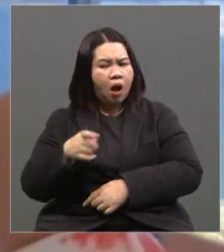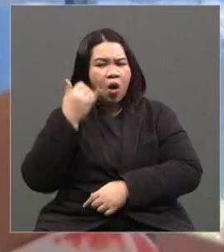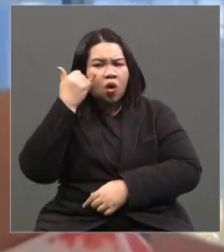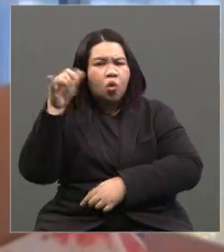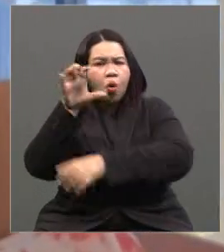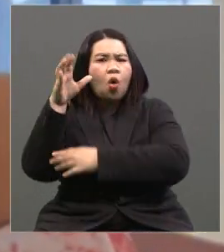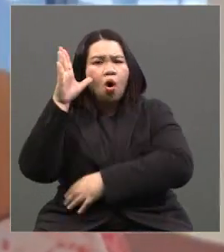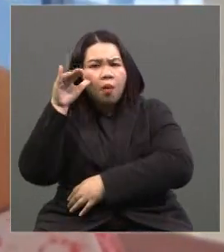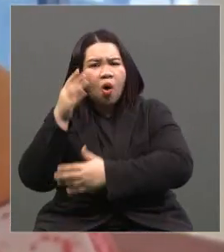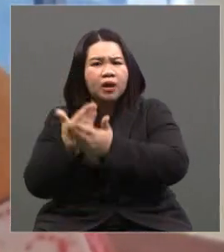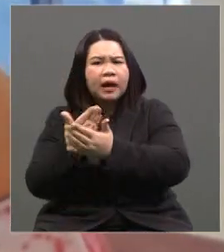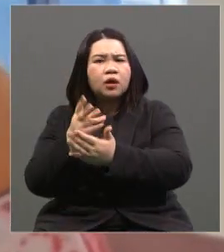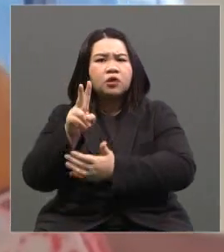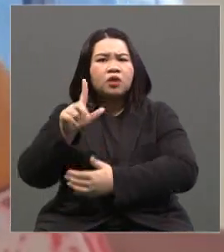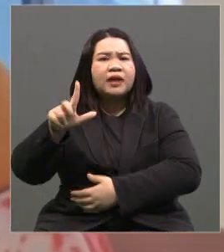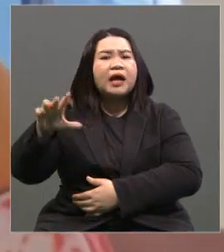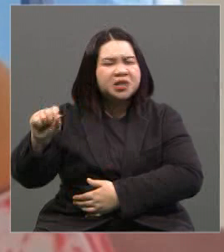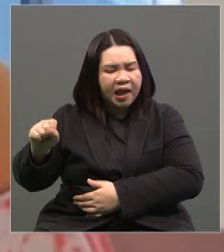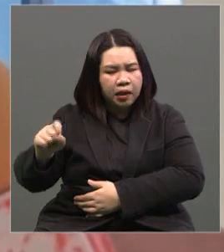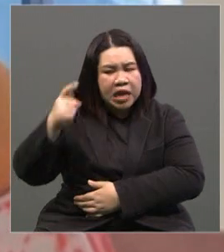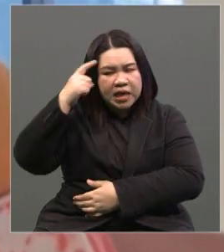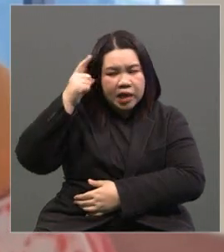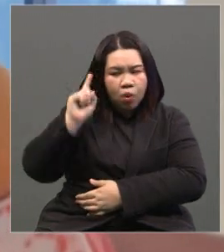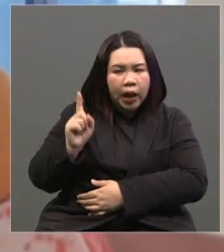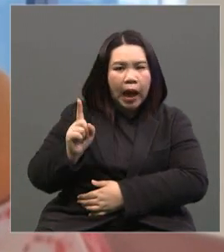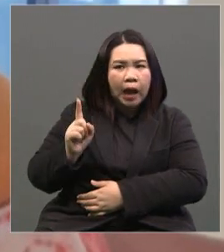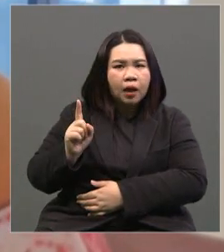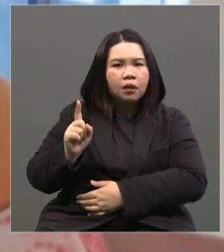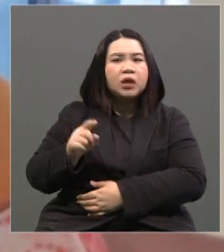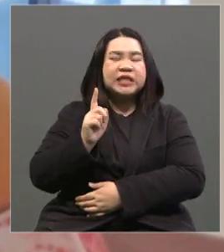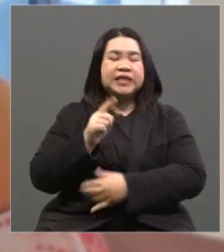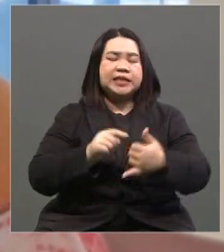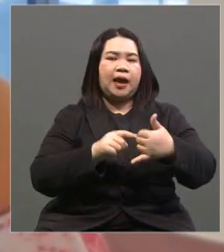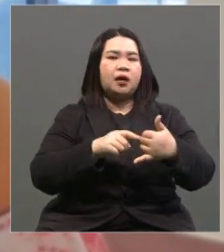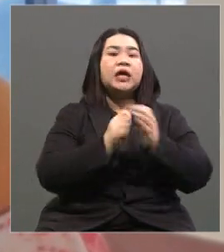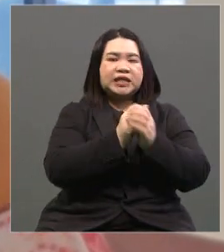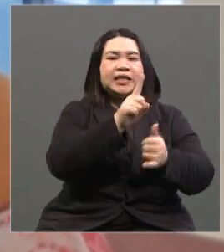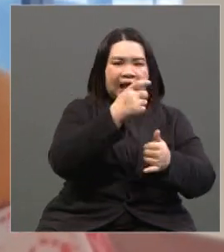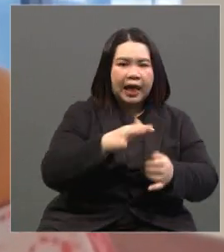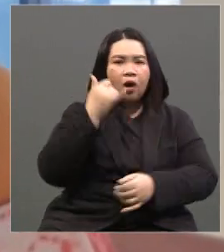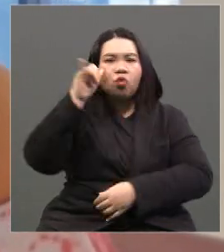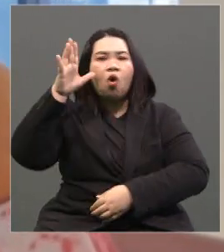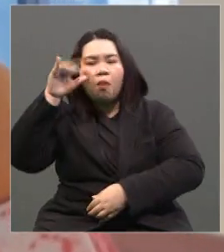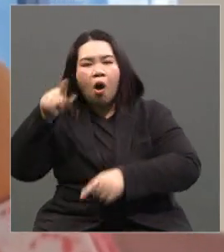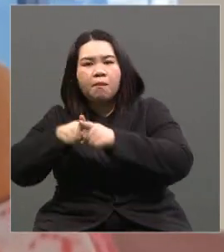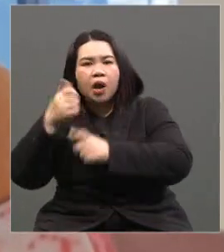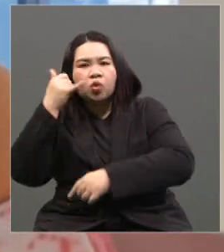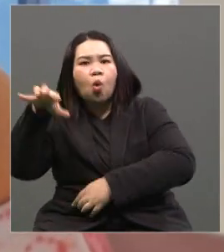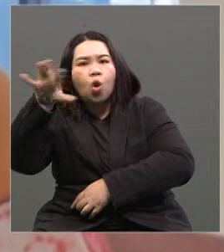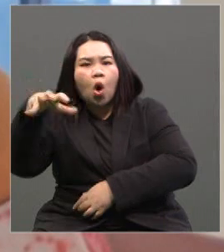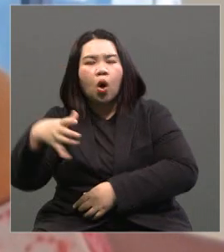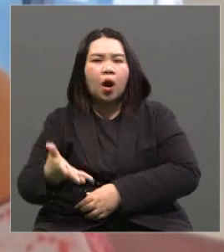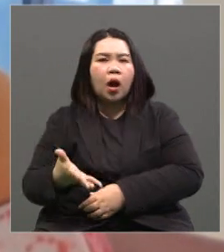ว่าการที่ก็ถ่าย 1เดือนขึ้นหลังจากเอ่อผู้หญิงเนี่ยเสียชีวิตแล้วนะฮะอันนี้ก็เป็นการต่างๆมากกว่านะ